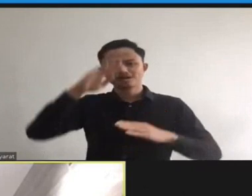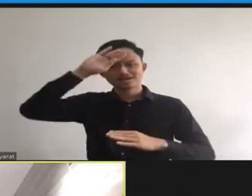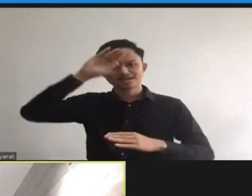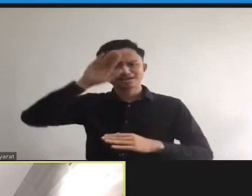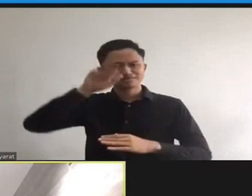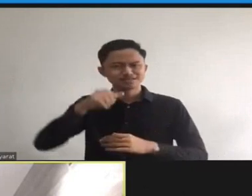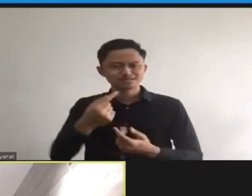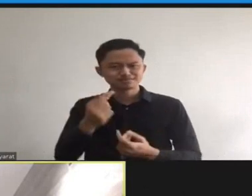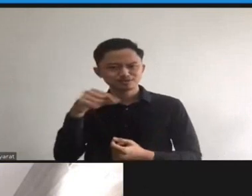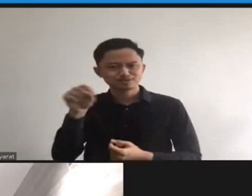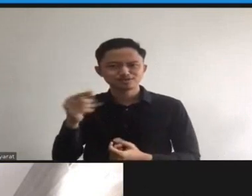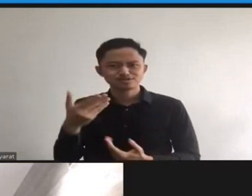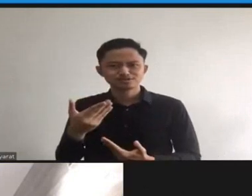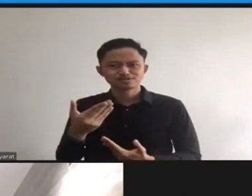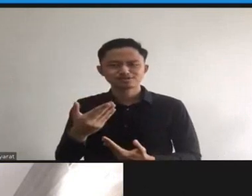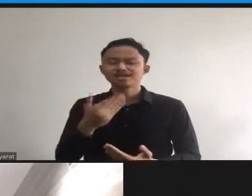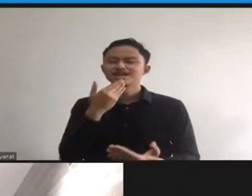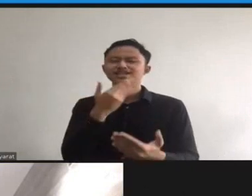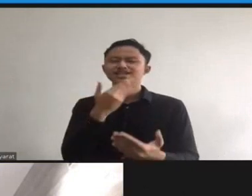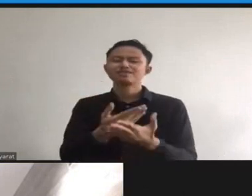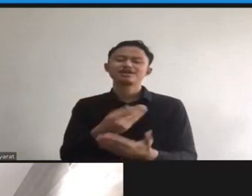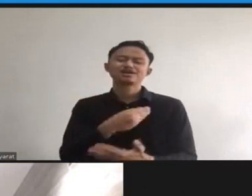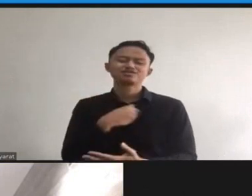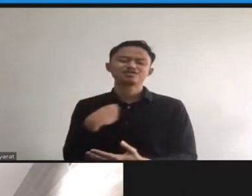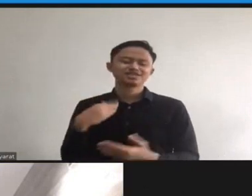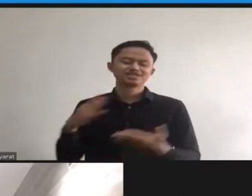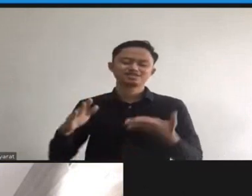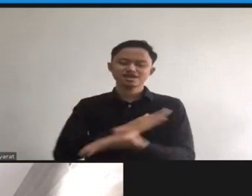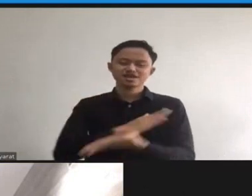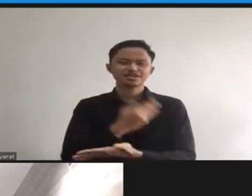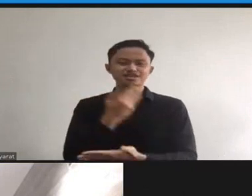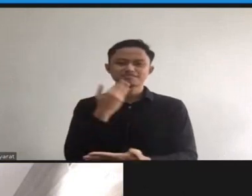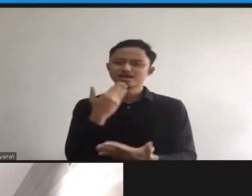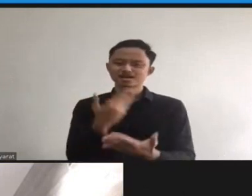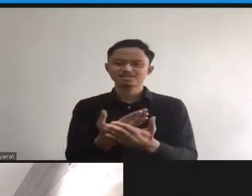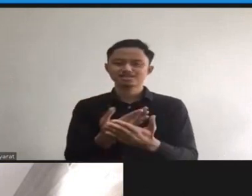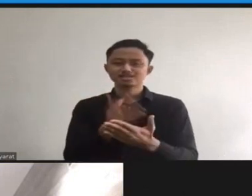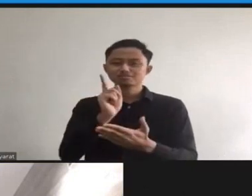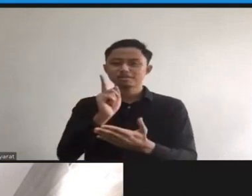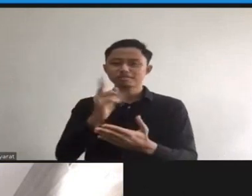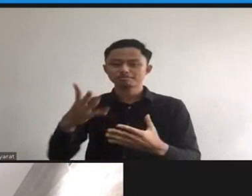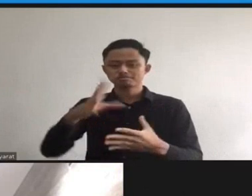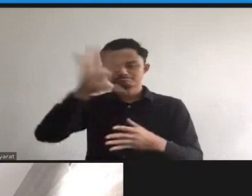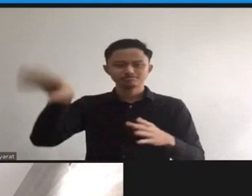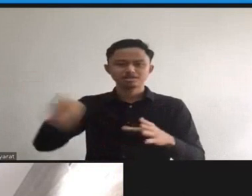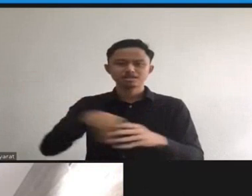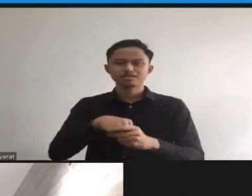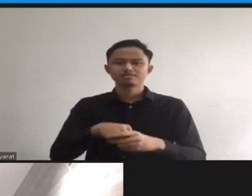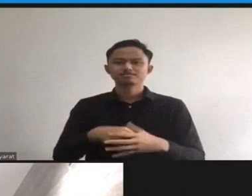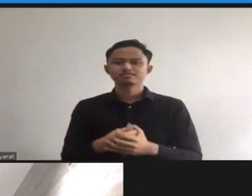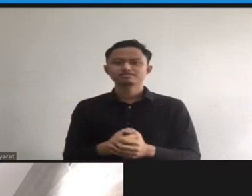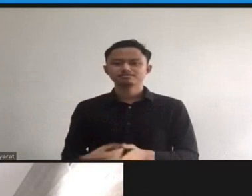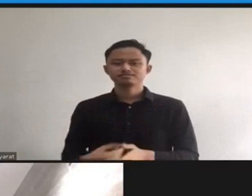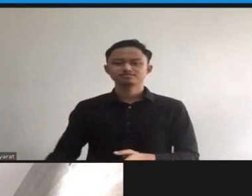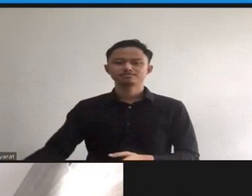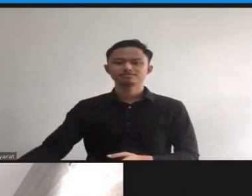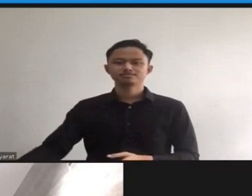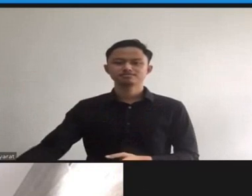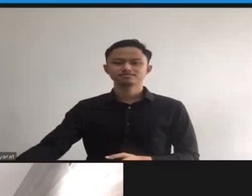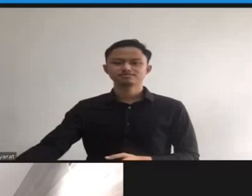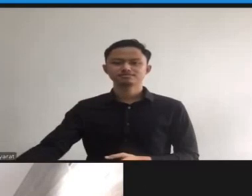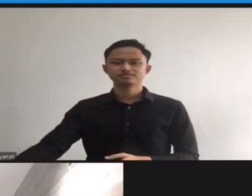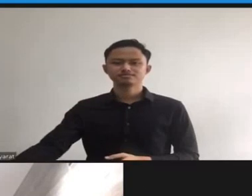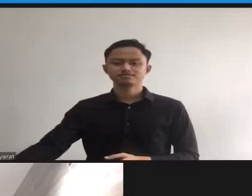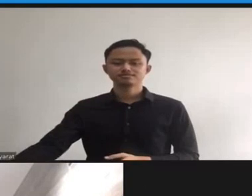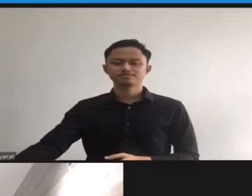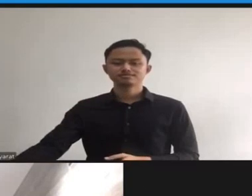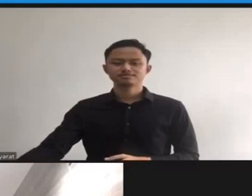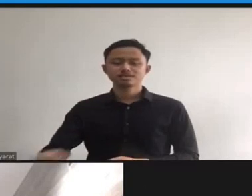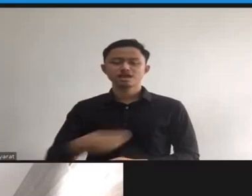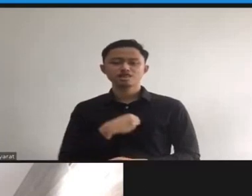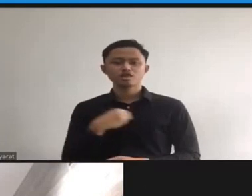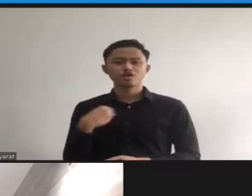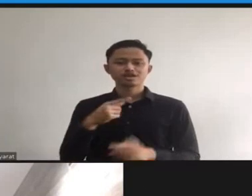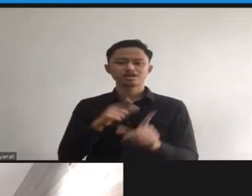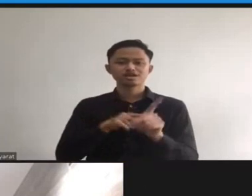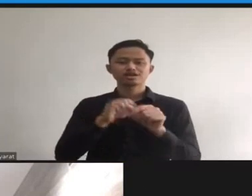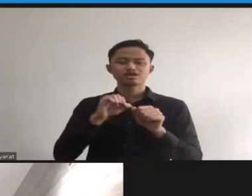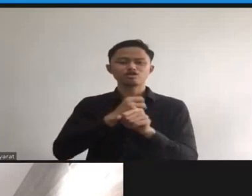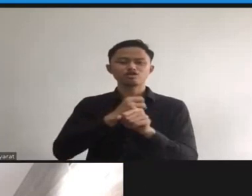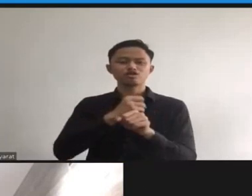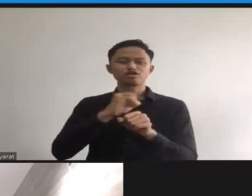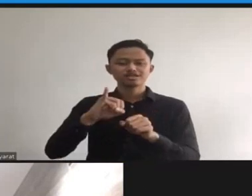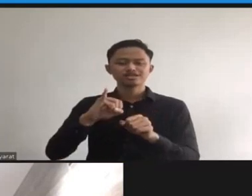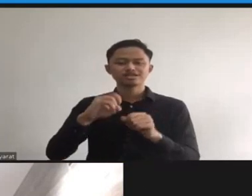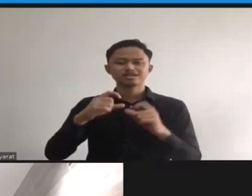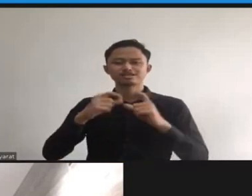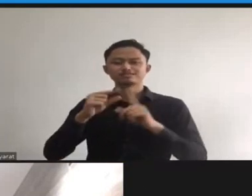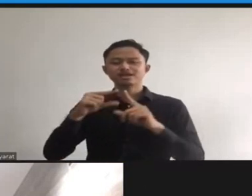maaf dok. Terima kasih atas kesempatannya bergabung. Dr. Yogi Prawira SPAK ini adalah pengurus IDAI